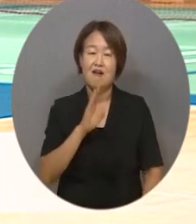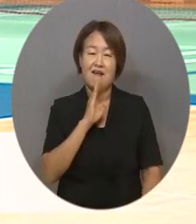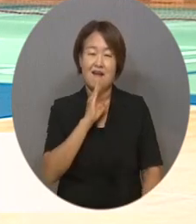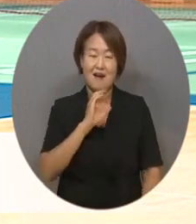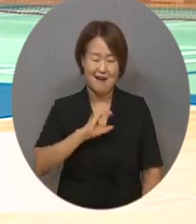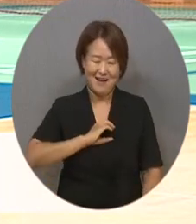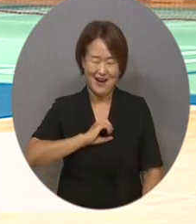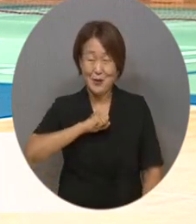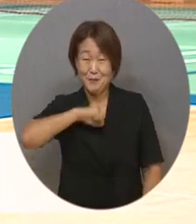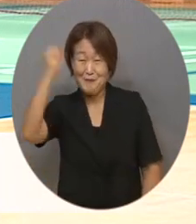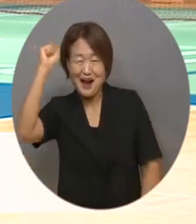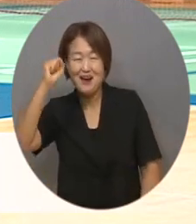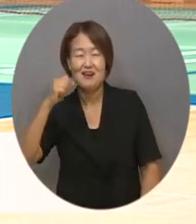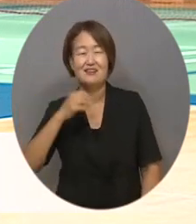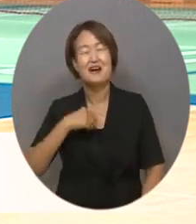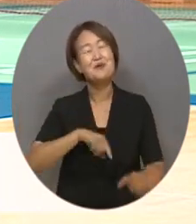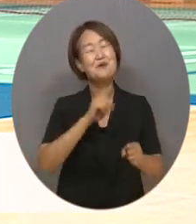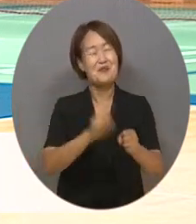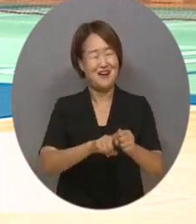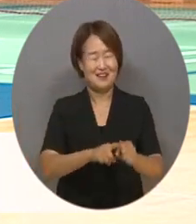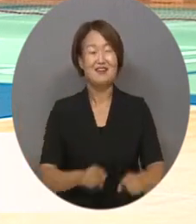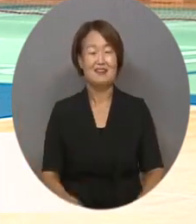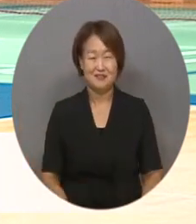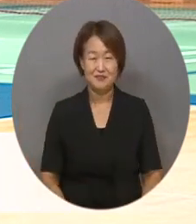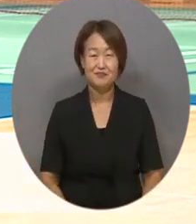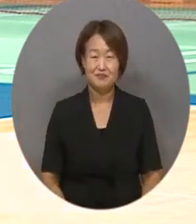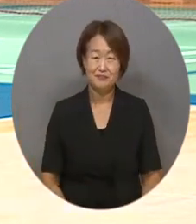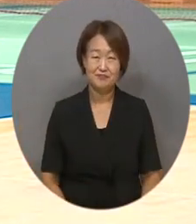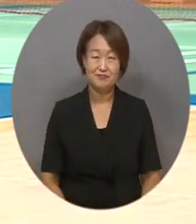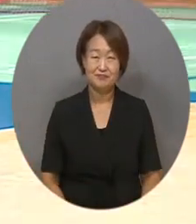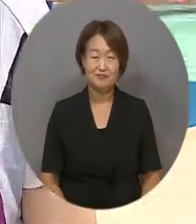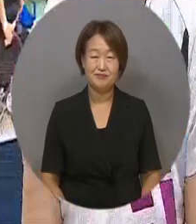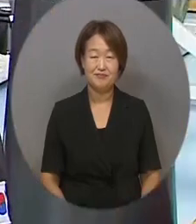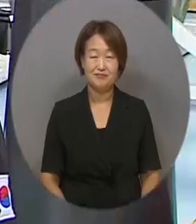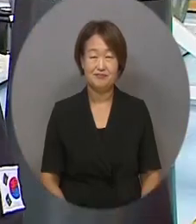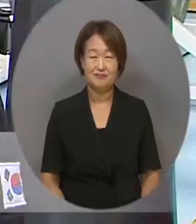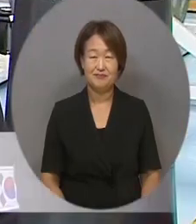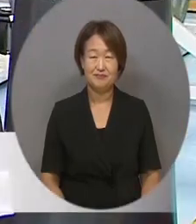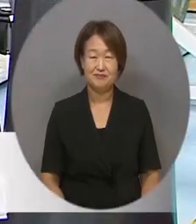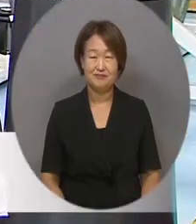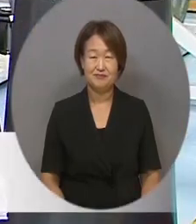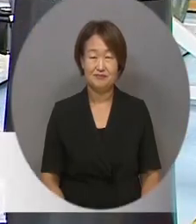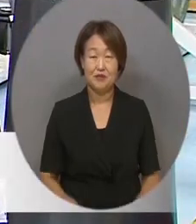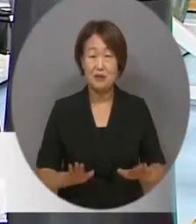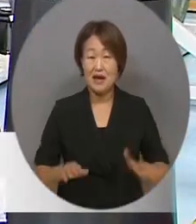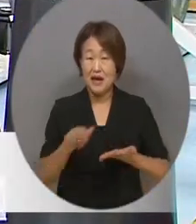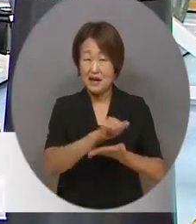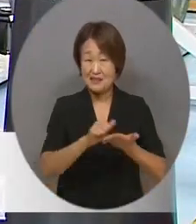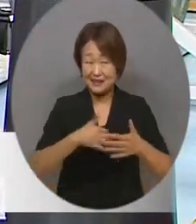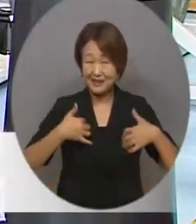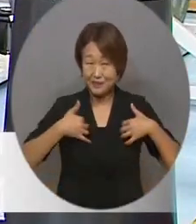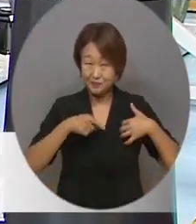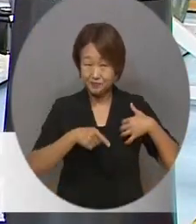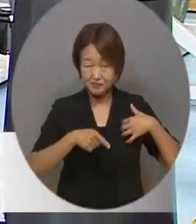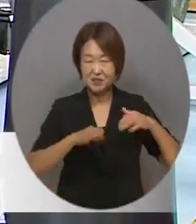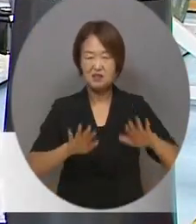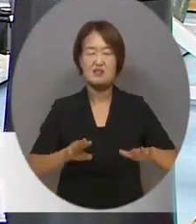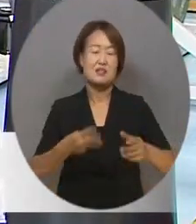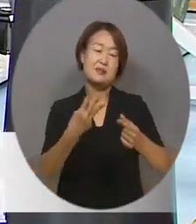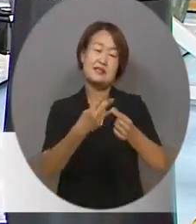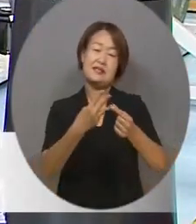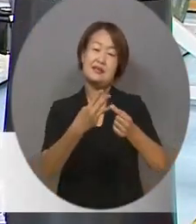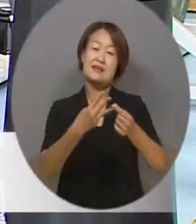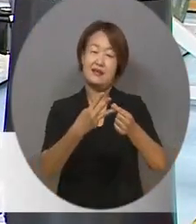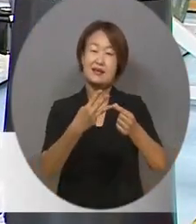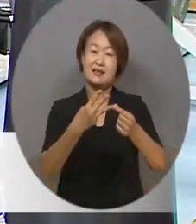메달권에 드는 게 지금 목표로 잡고 있습니다. 이번 아시안게임이 세 번째인 만큼